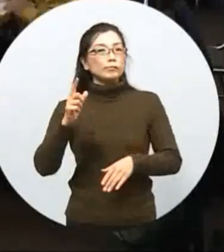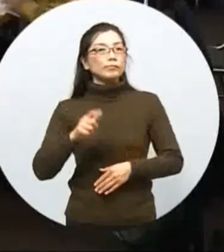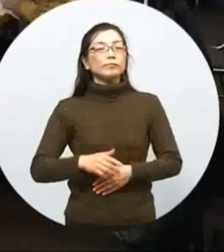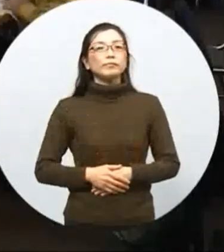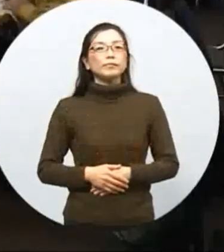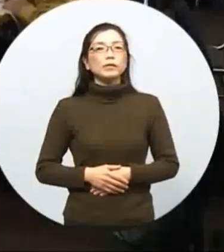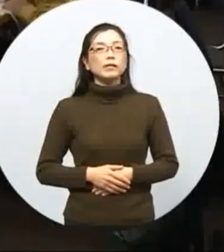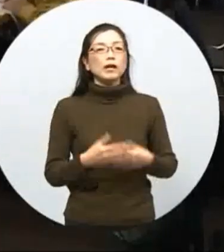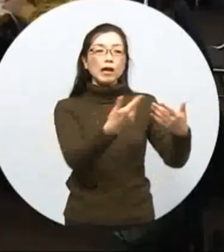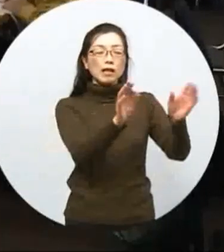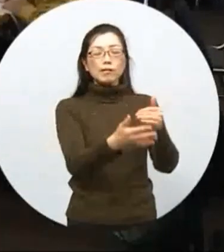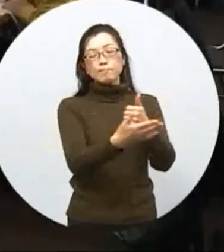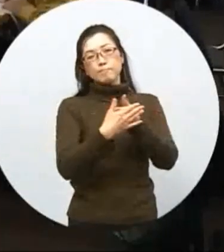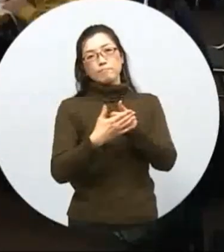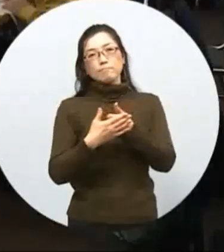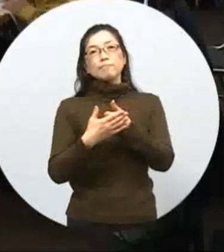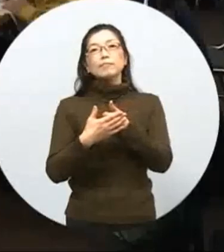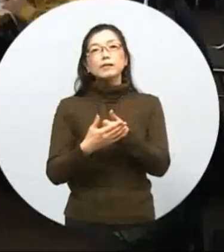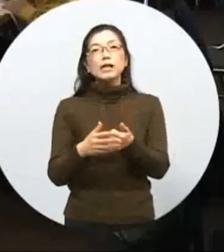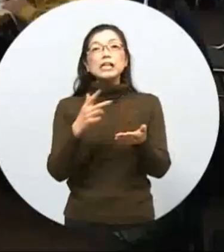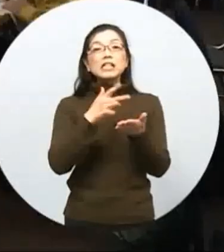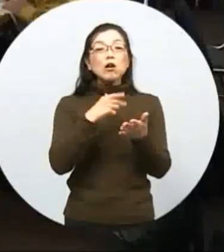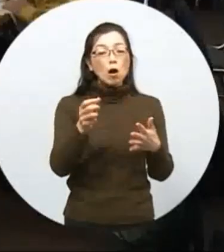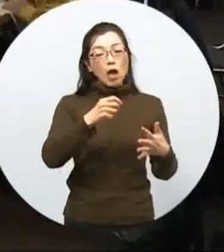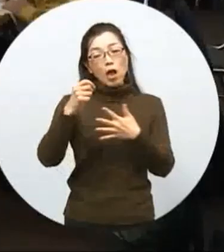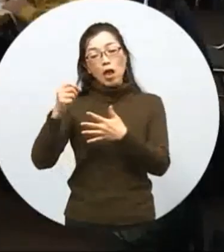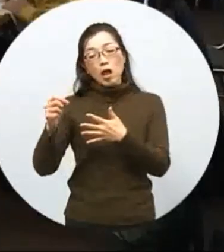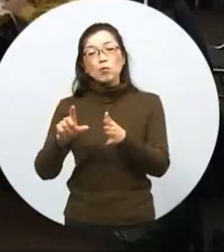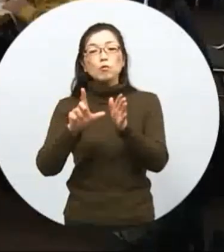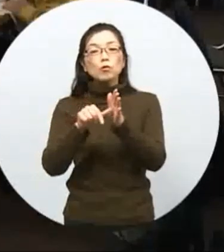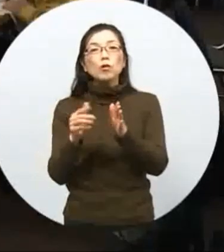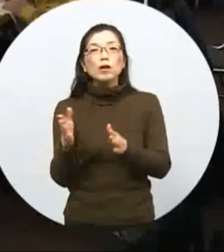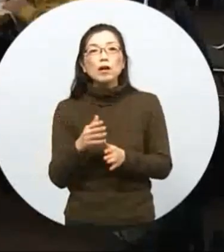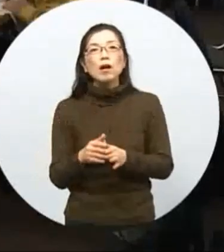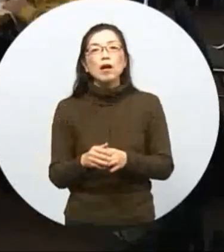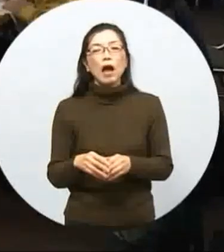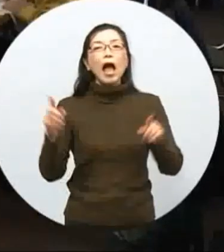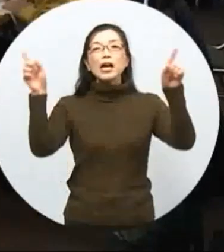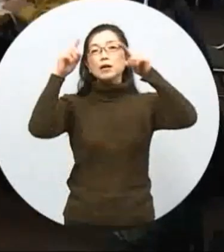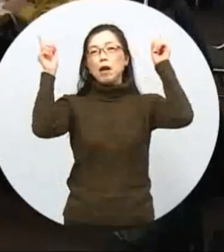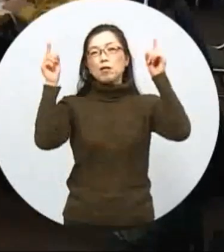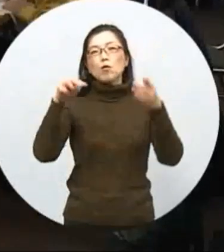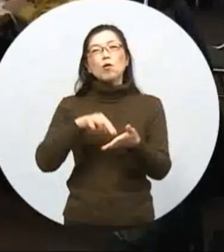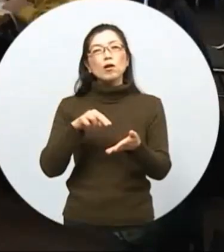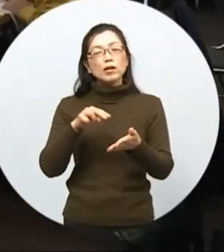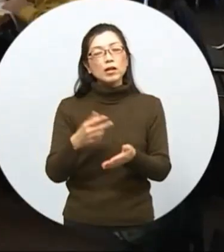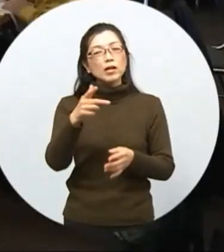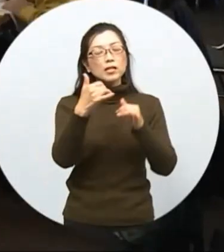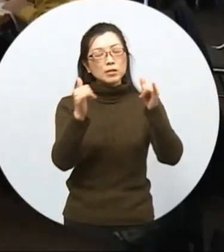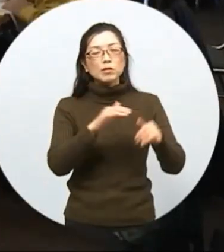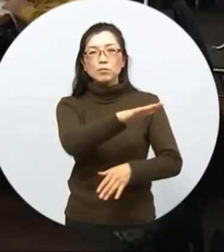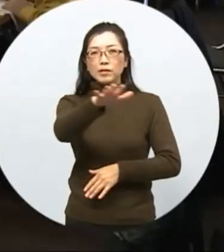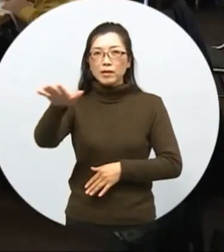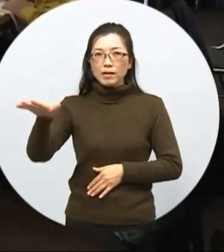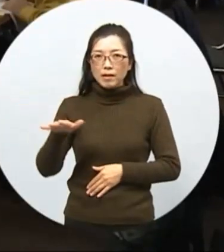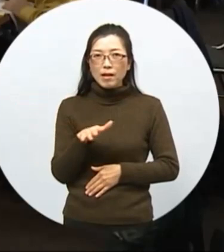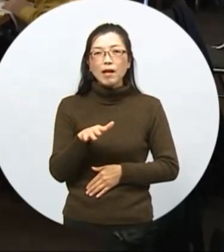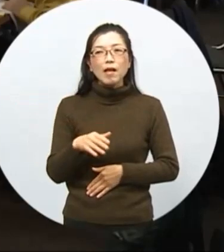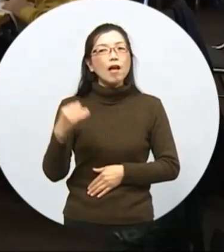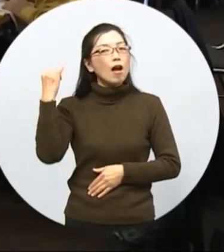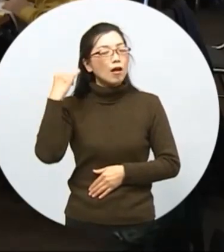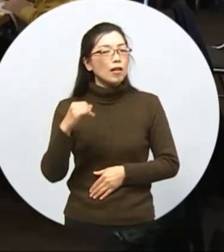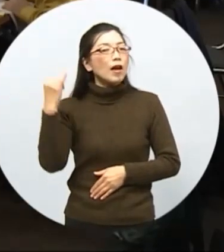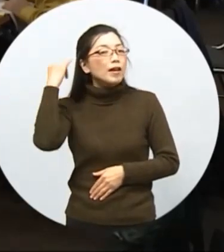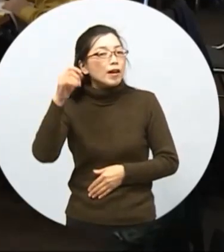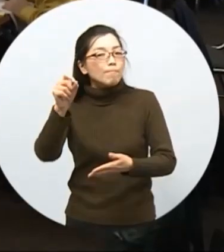ネットさんのご協力をいただいて資料を選定するところからイベントとして市民の方々のお声を聞き